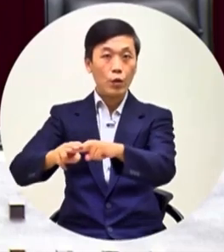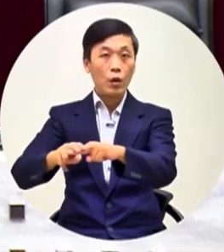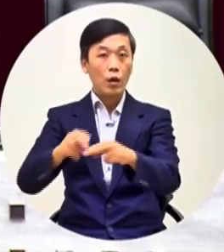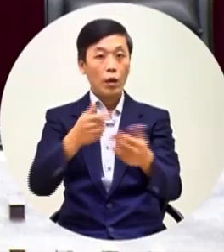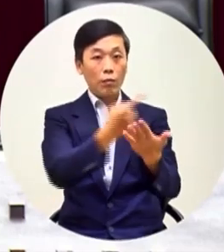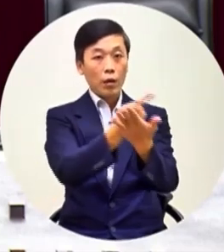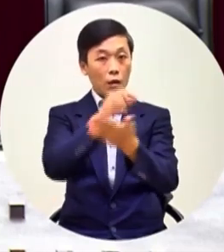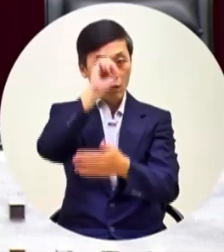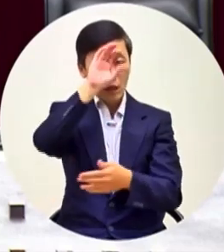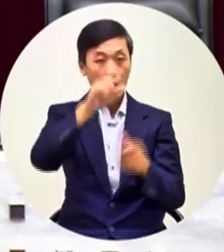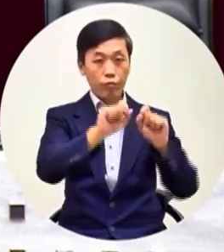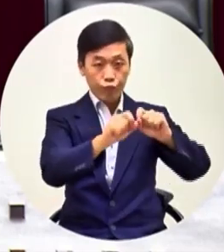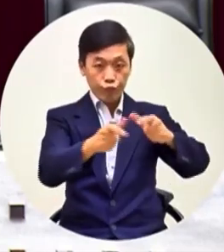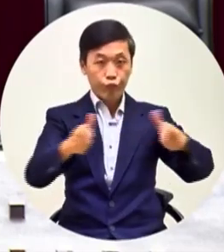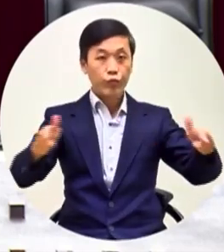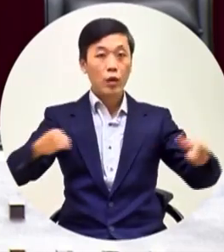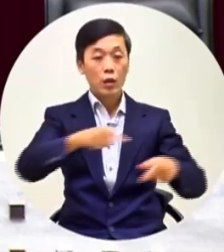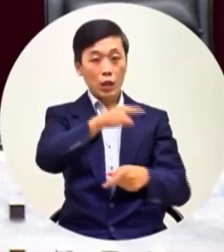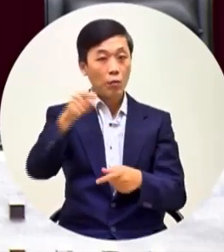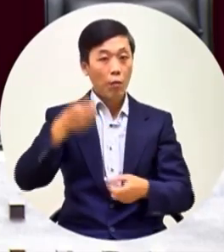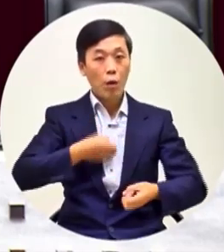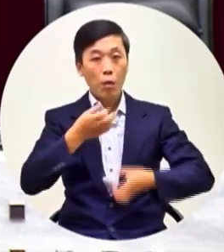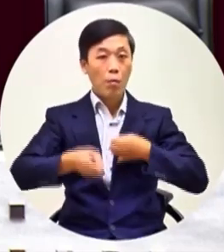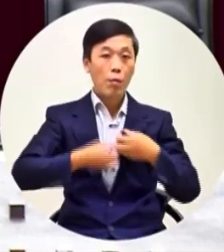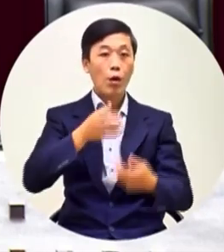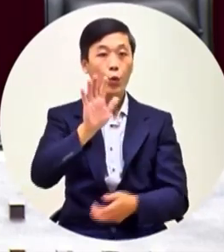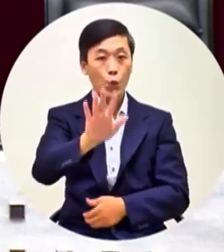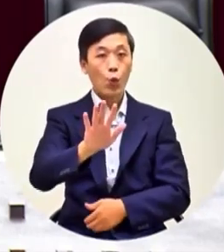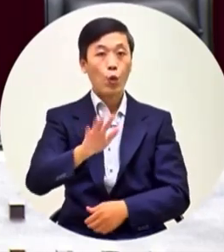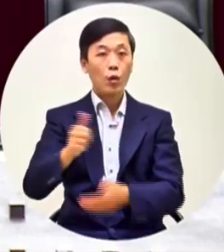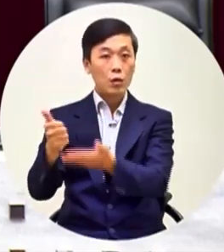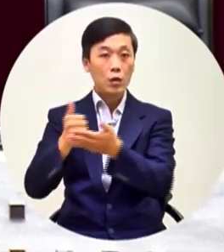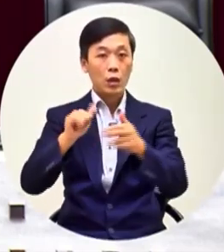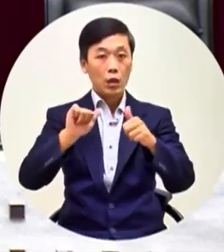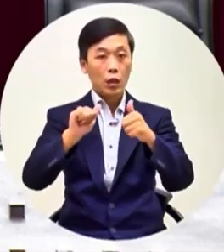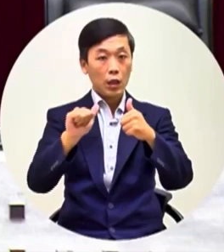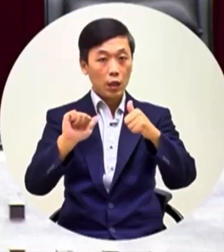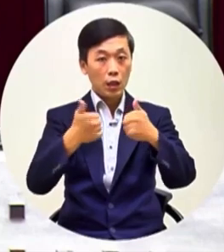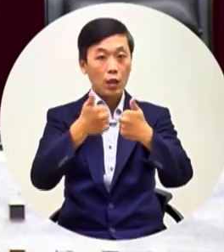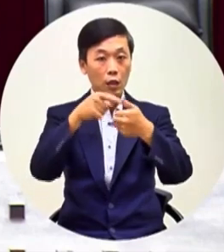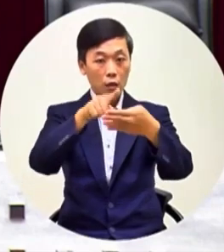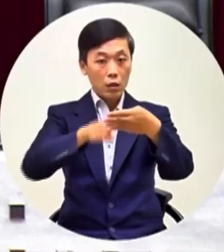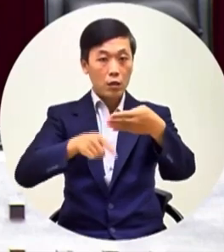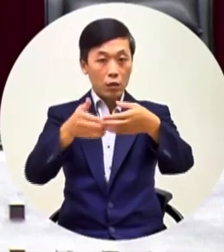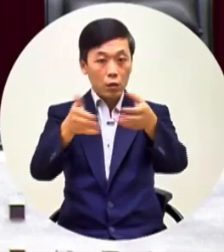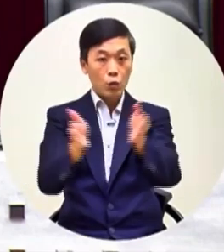经都 表示你们的论述了，我们请议事组清点在场人数。